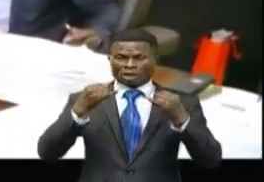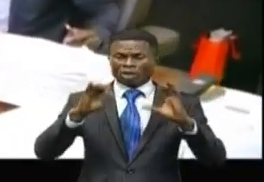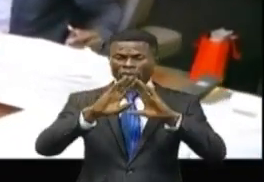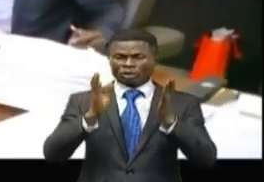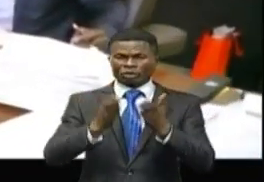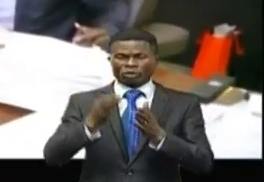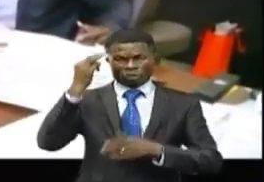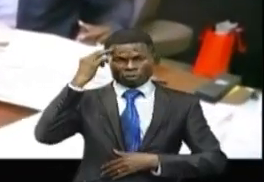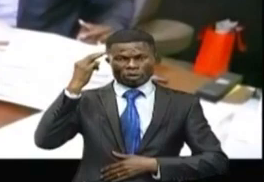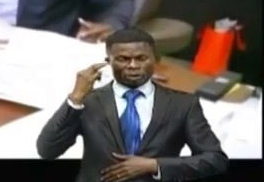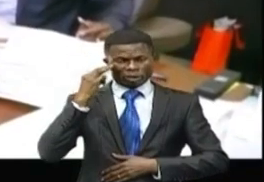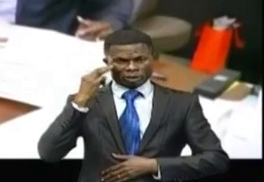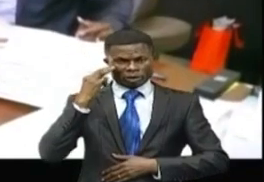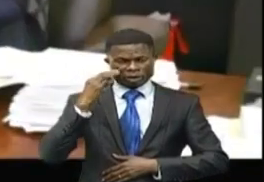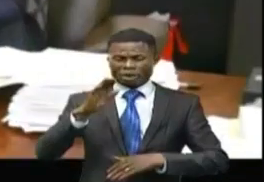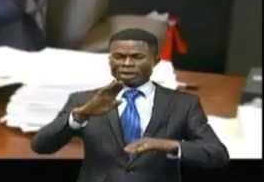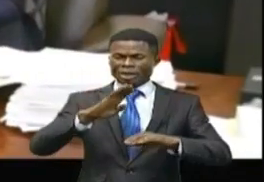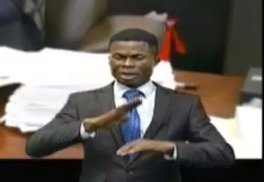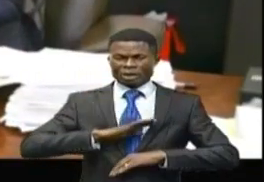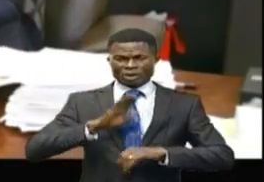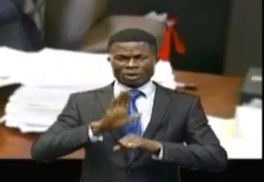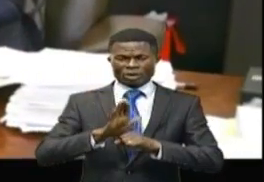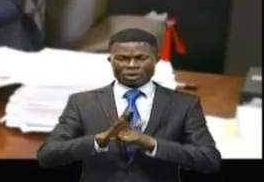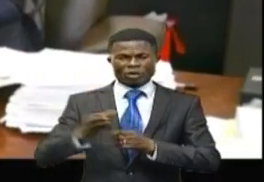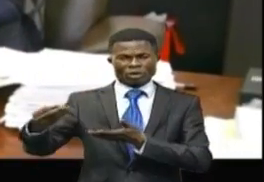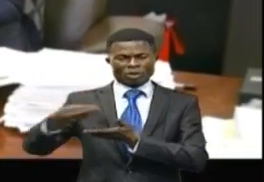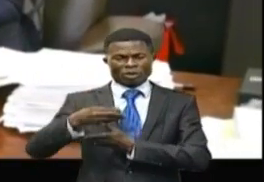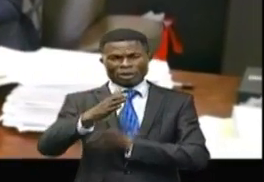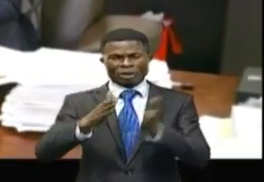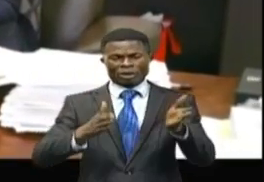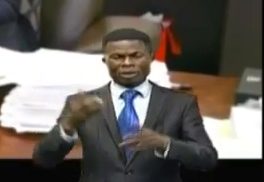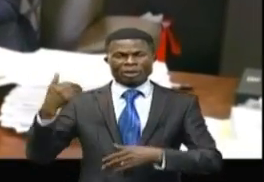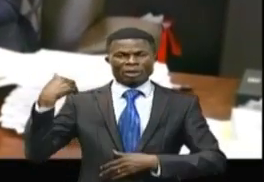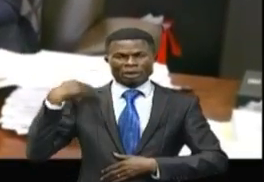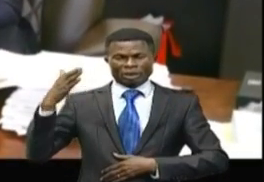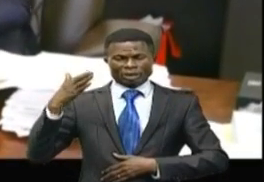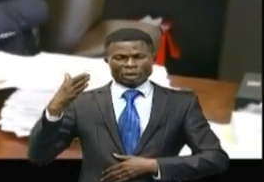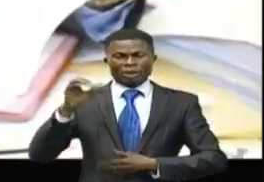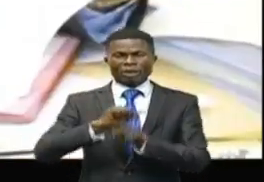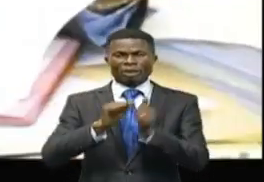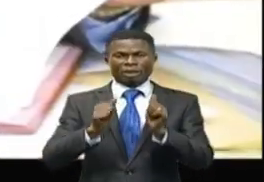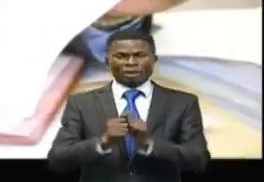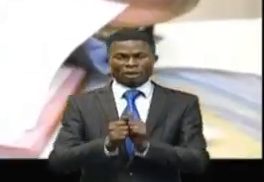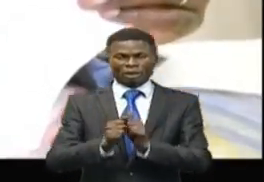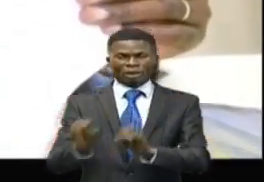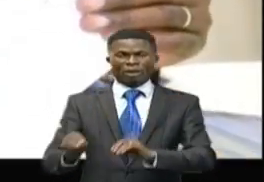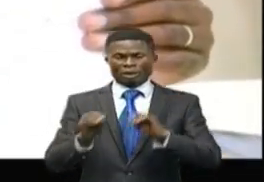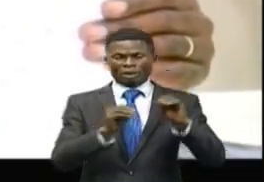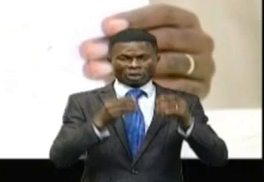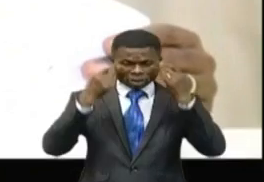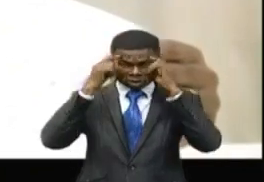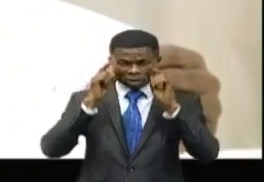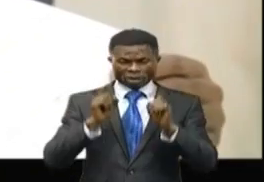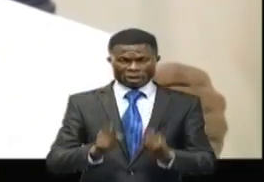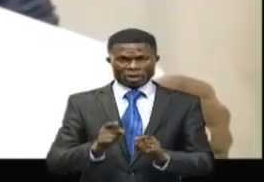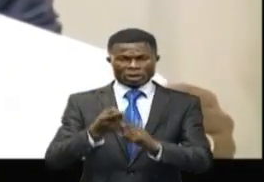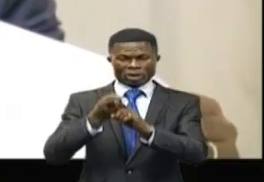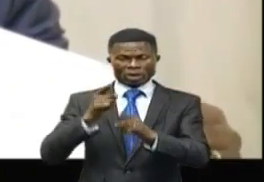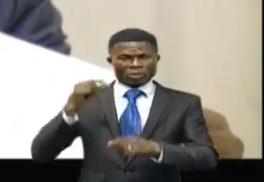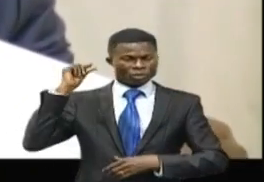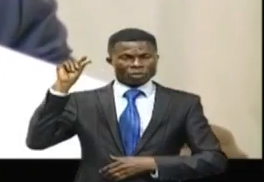de l'état satisfaisant de mobilisation des recettes publiques dans le cadre de la mise en oeuvre de mesures édictées par le